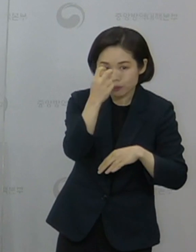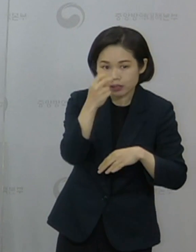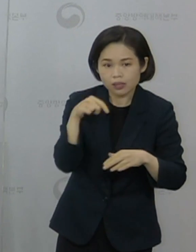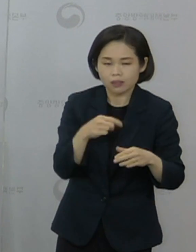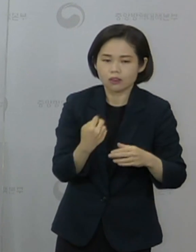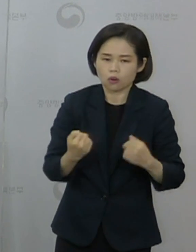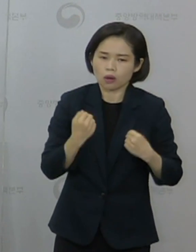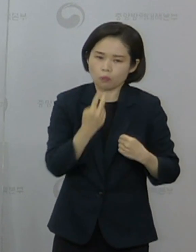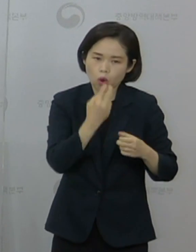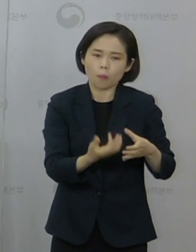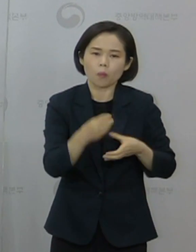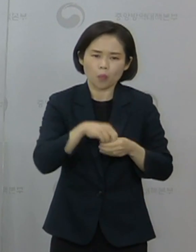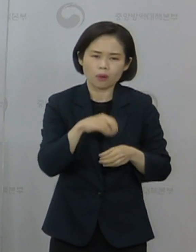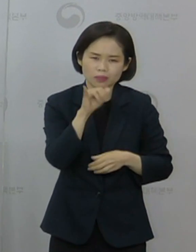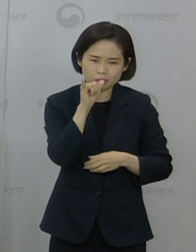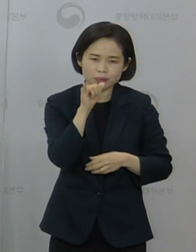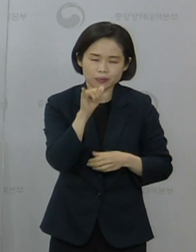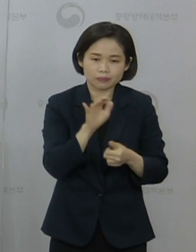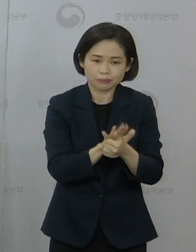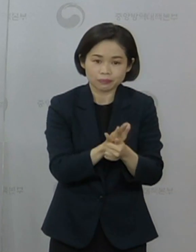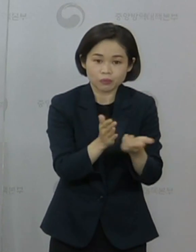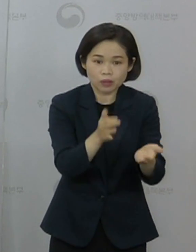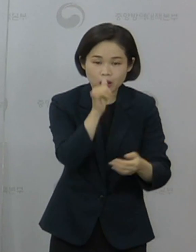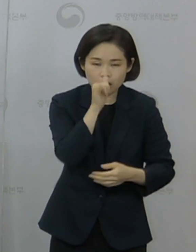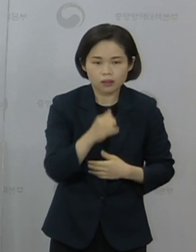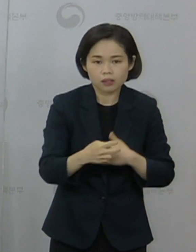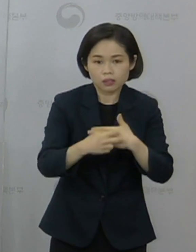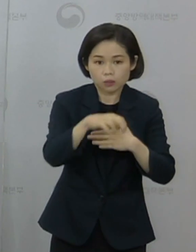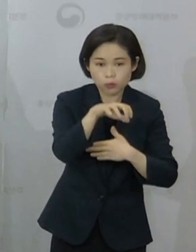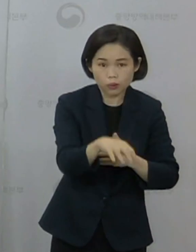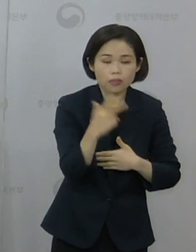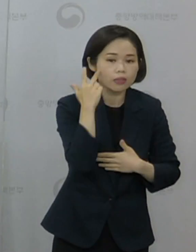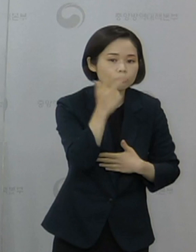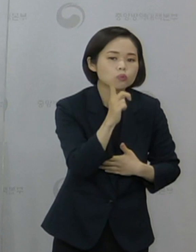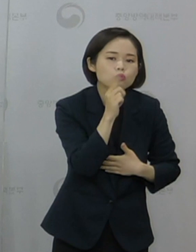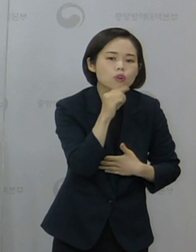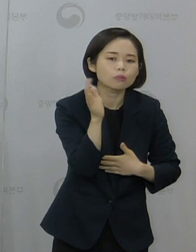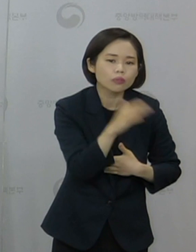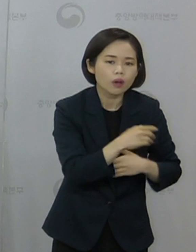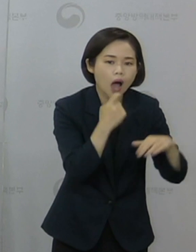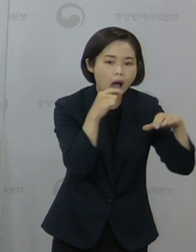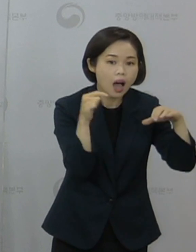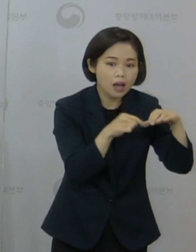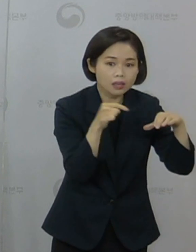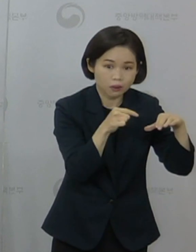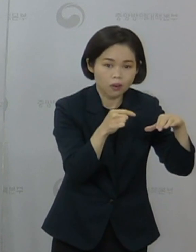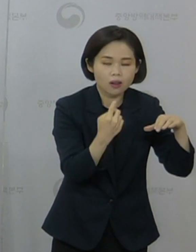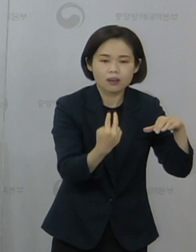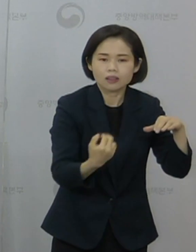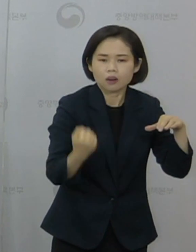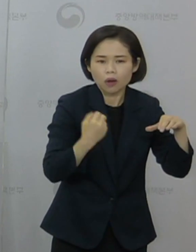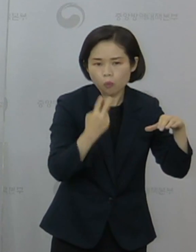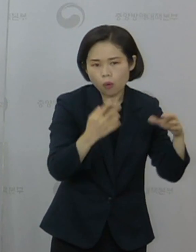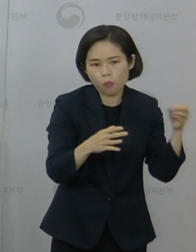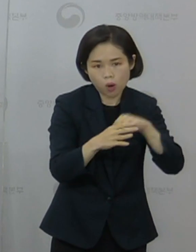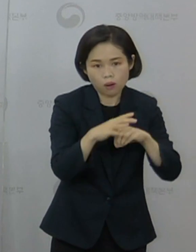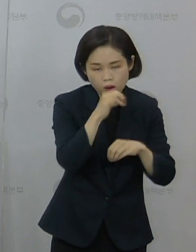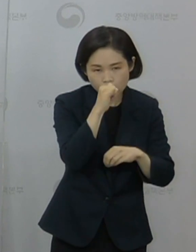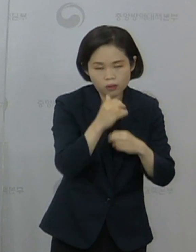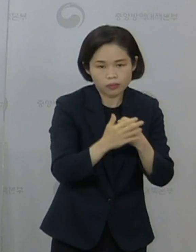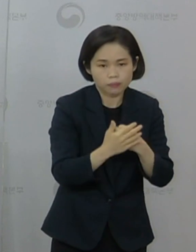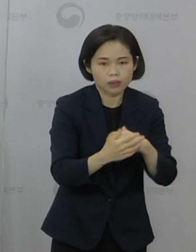지원을 하고 있습니다 의료기기가 아닌 경우에는 다음 주 월요일부터 실행이 되기 때문에 병원에 입원하는